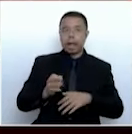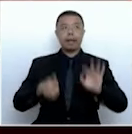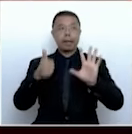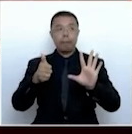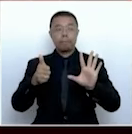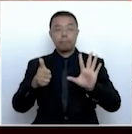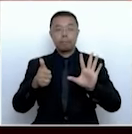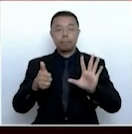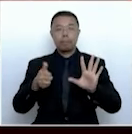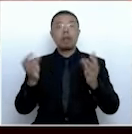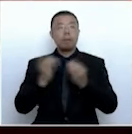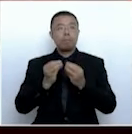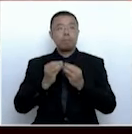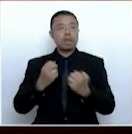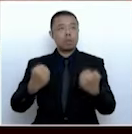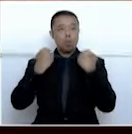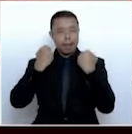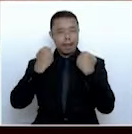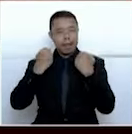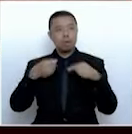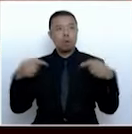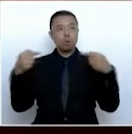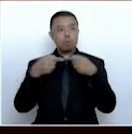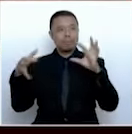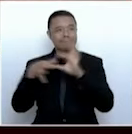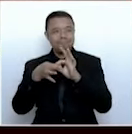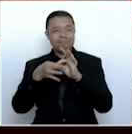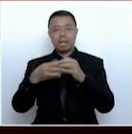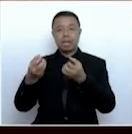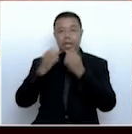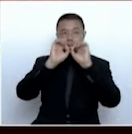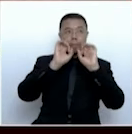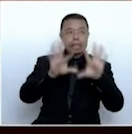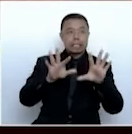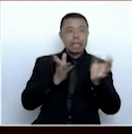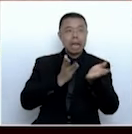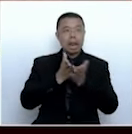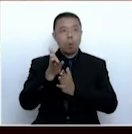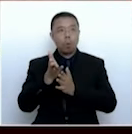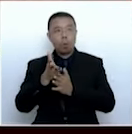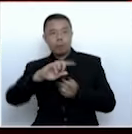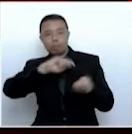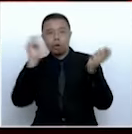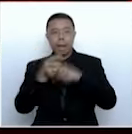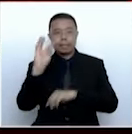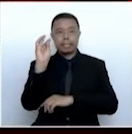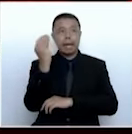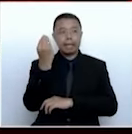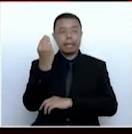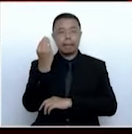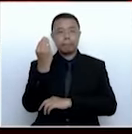mewujudkan penguatan konektivitas informasi melalui transformasi